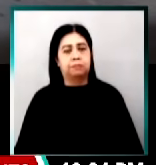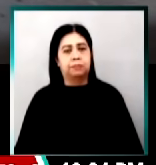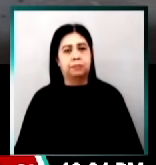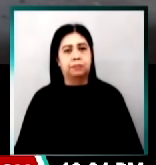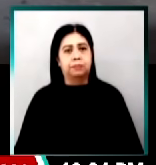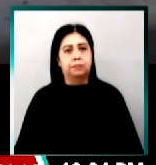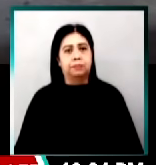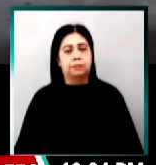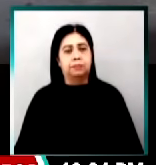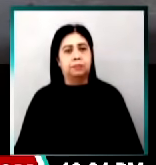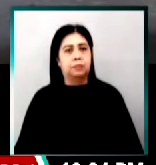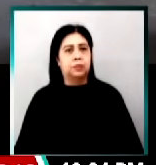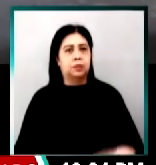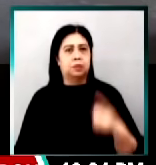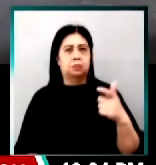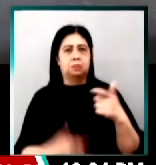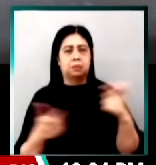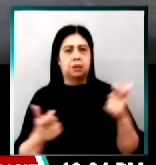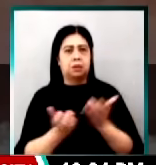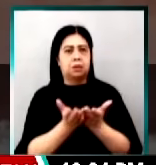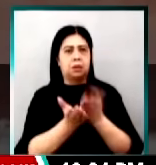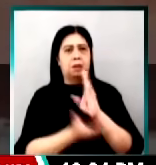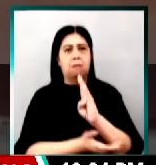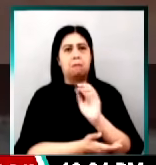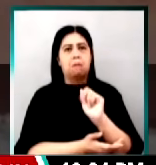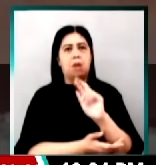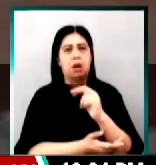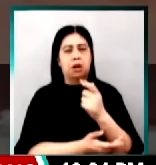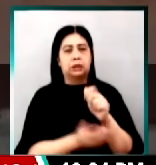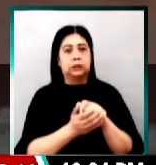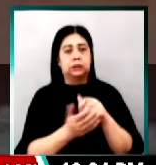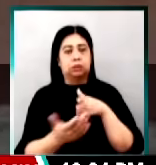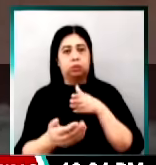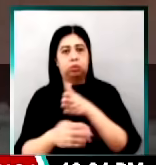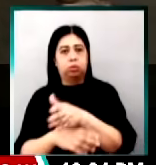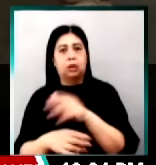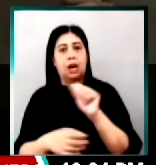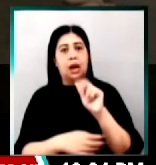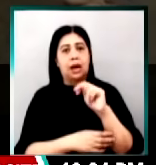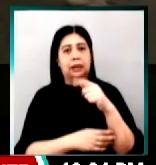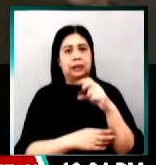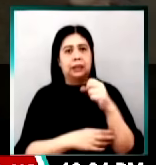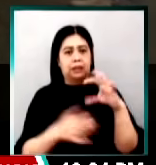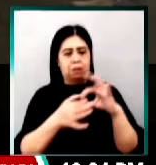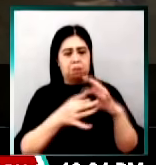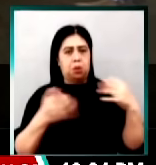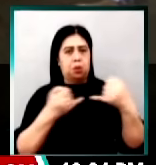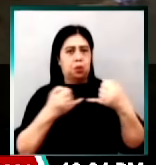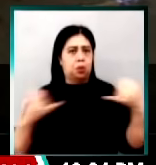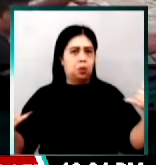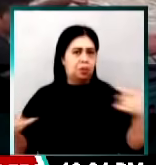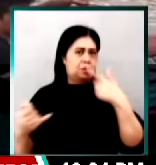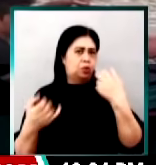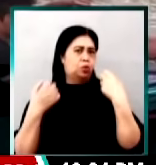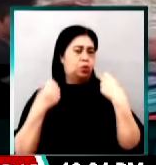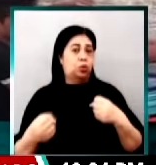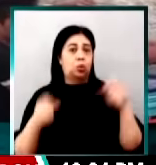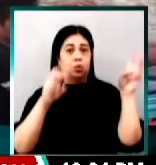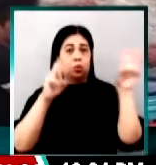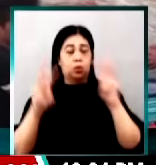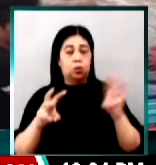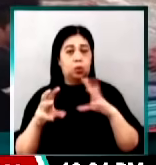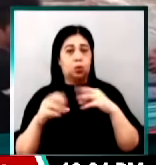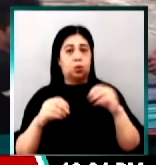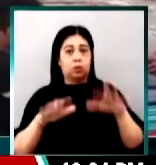Isang dambuhalang barge naman ang sumadsad sa Antique. Naputol daw ang towing line sa tugboat dahil sa malakas na hangin at alon. John